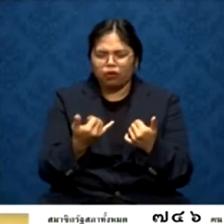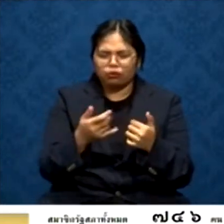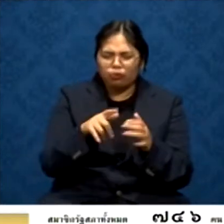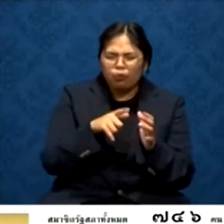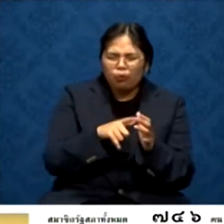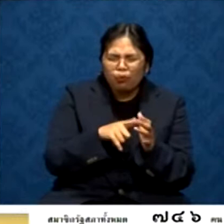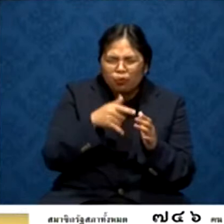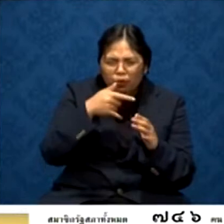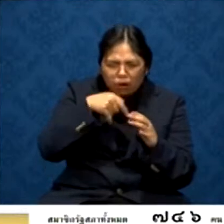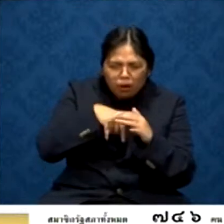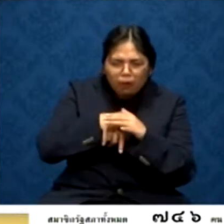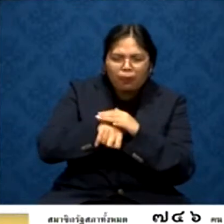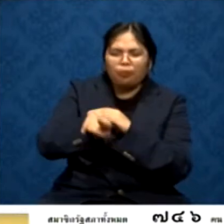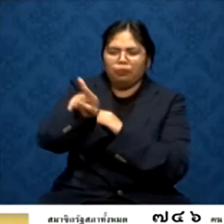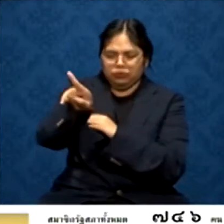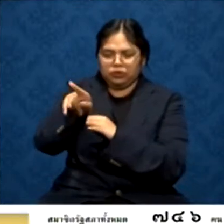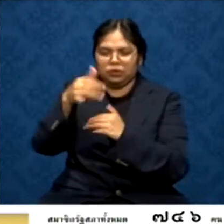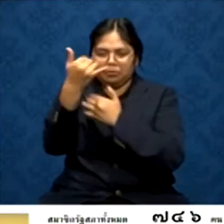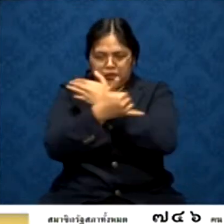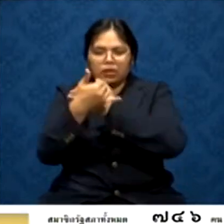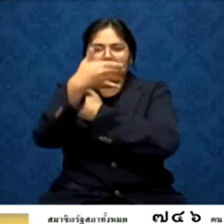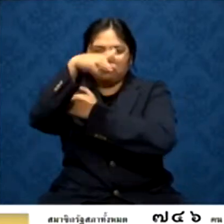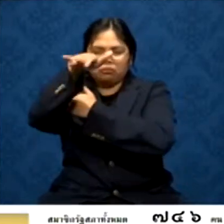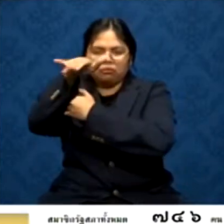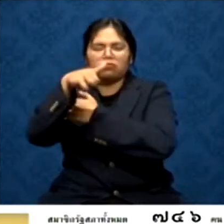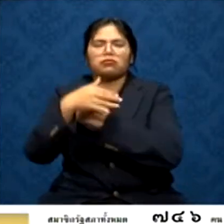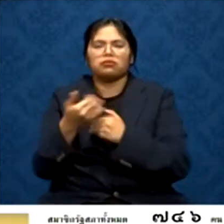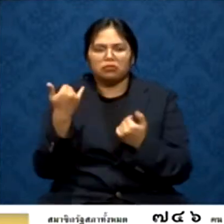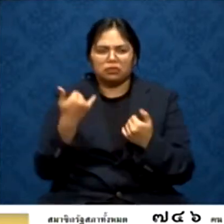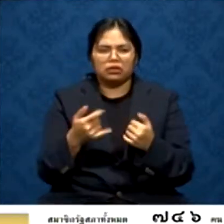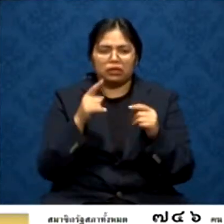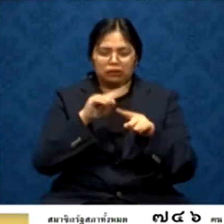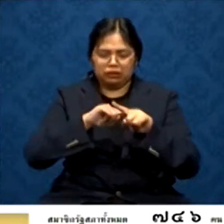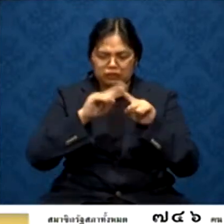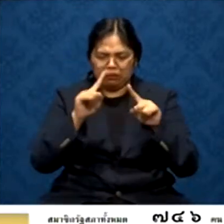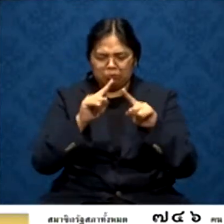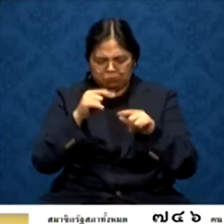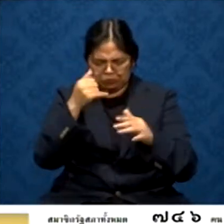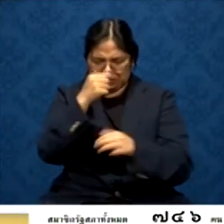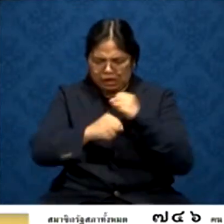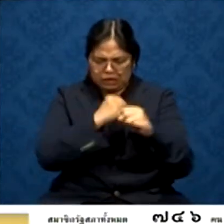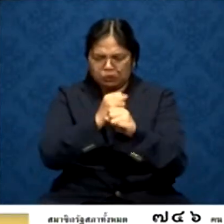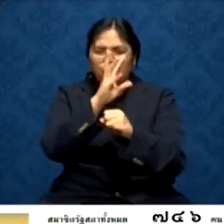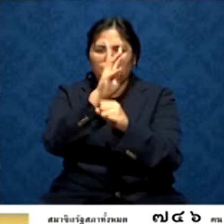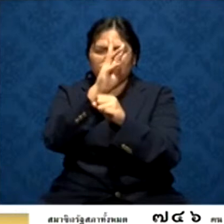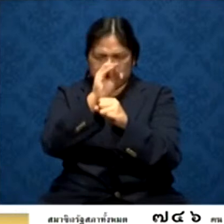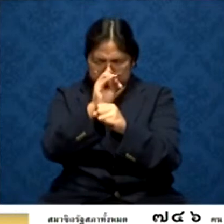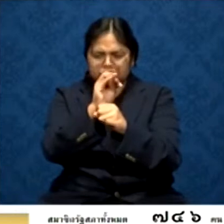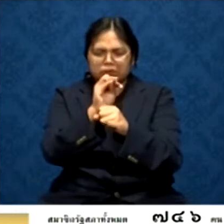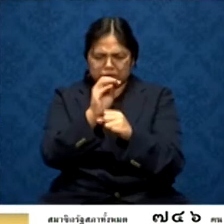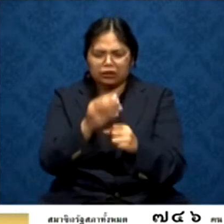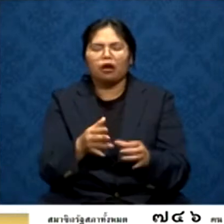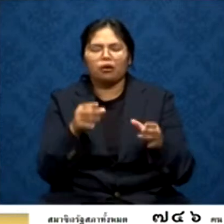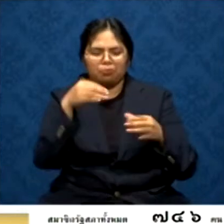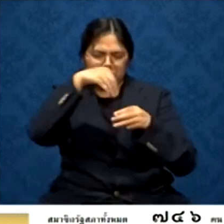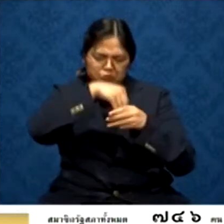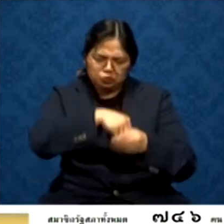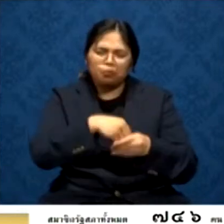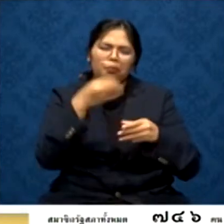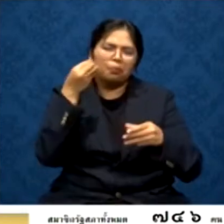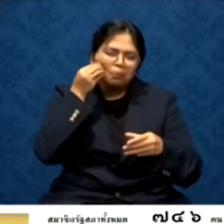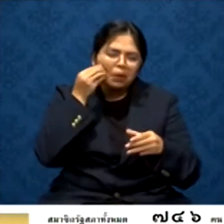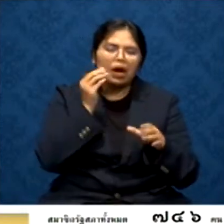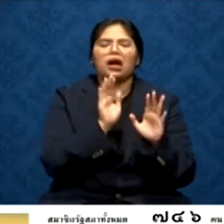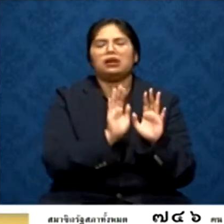านหนักหาเลี้ยงชีพในต่างประเทศแทนที่จะได้ใช้ชีวิตหลังเกษียณอยู่กับลูกหลานเฉกเช่นตำรวจที่เกษียณราชการทั่ว